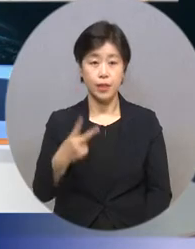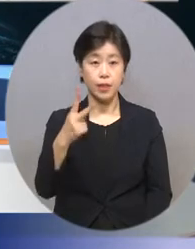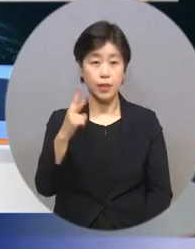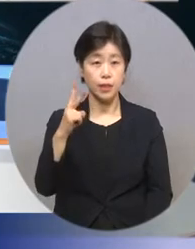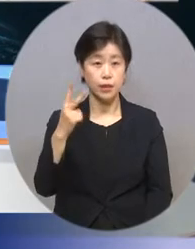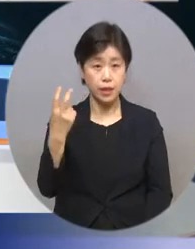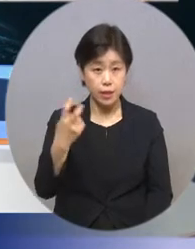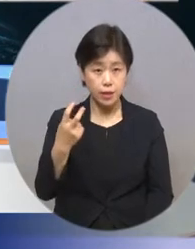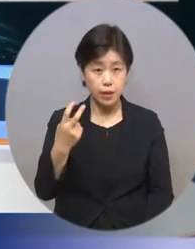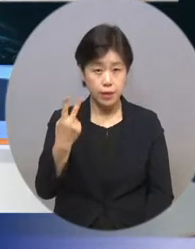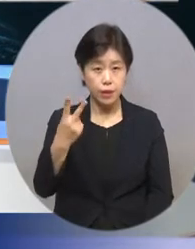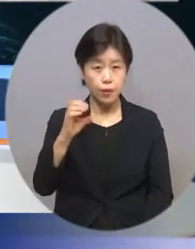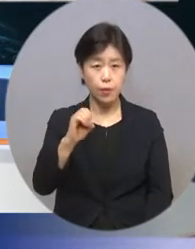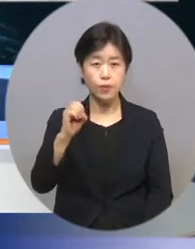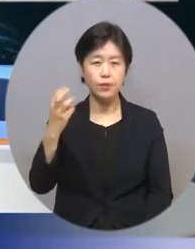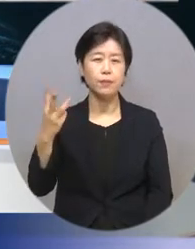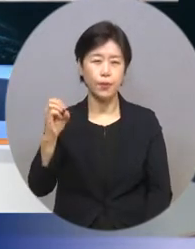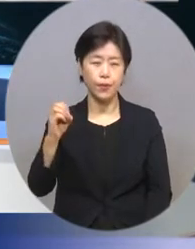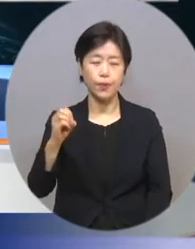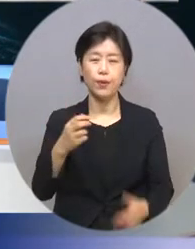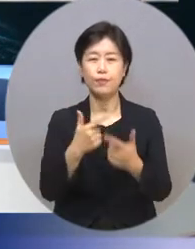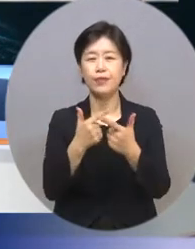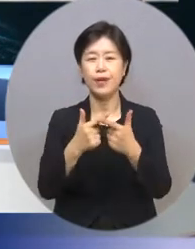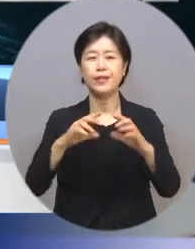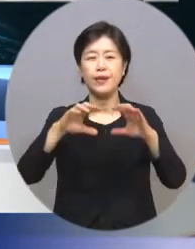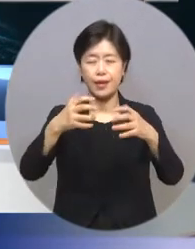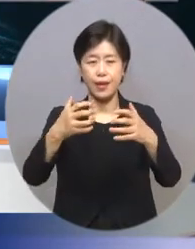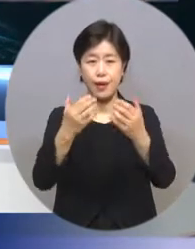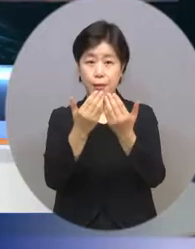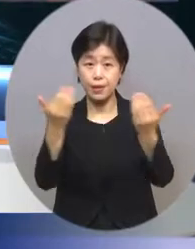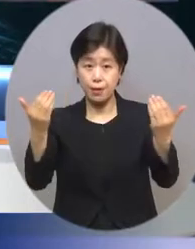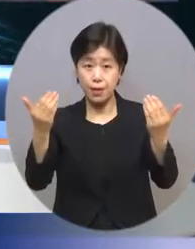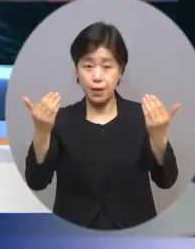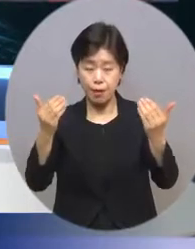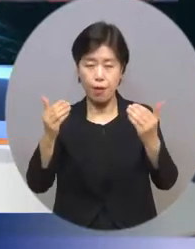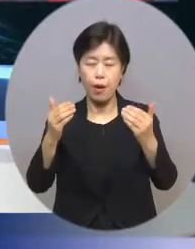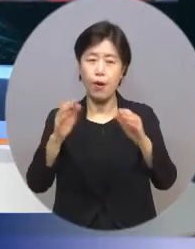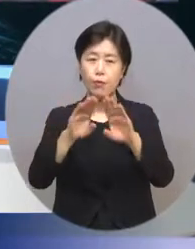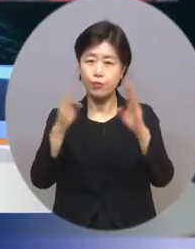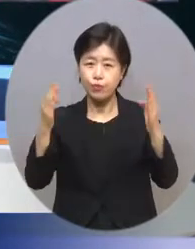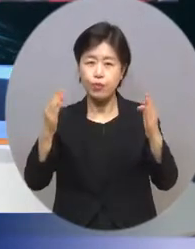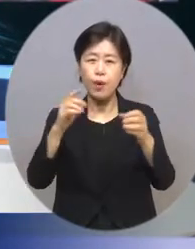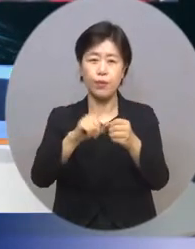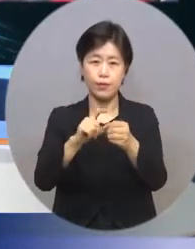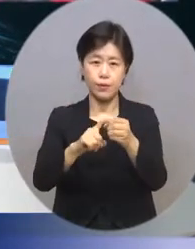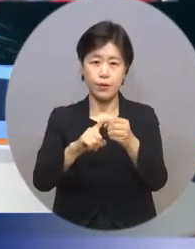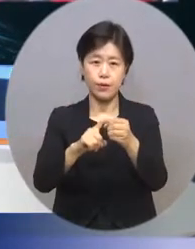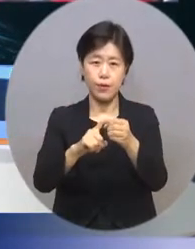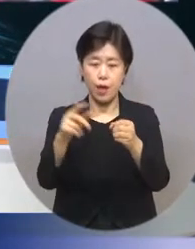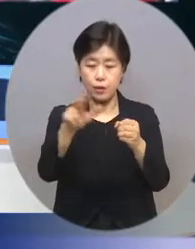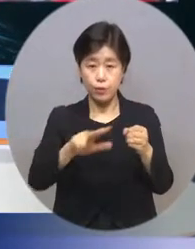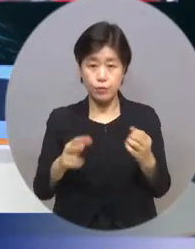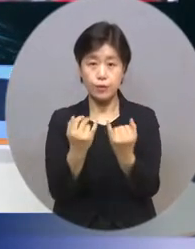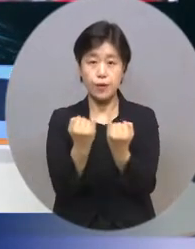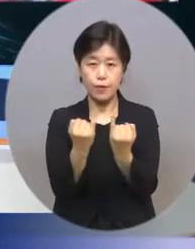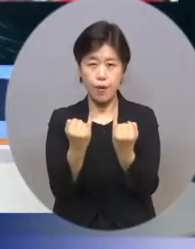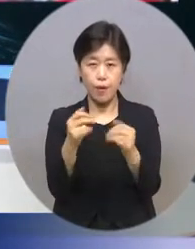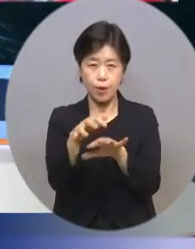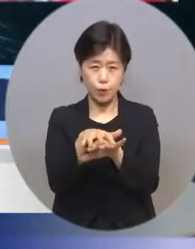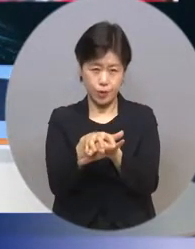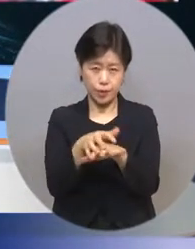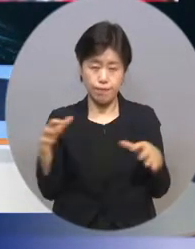2030 부산 세계 방담회 유치를 위해 여성들이 힘을 모았습니다. 성공적인 유치를 위해